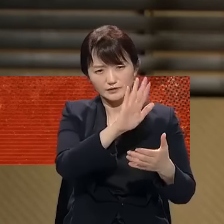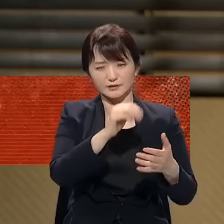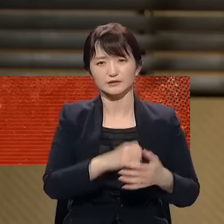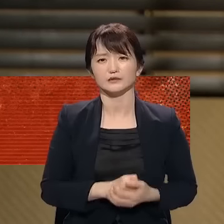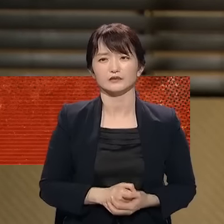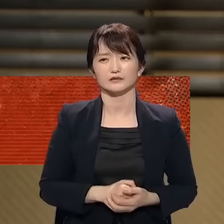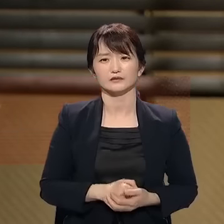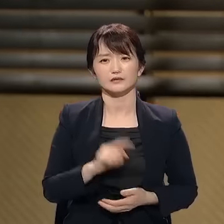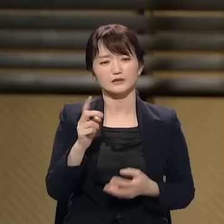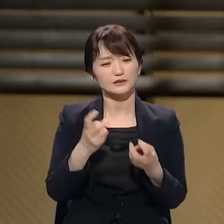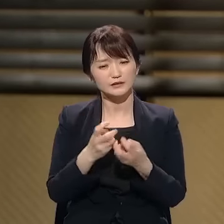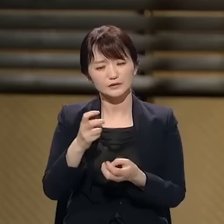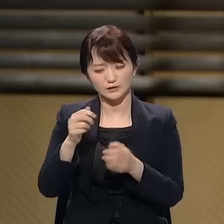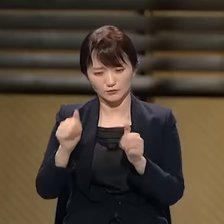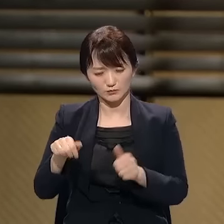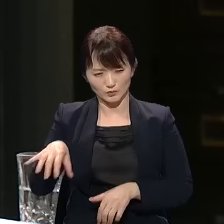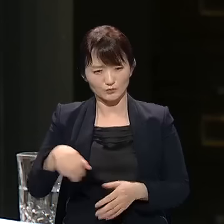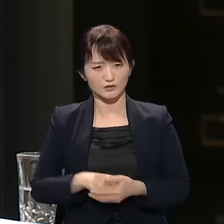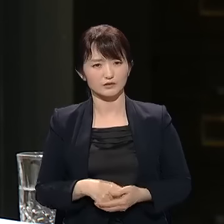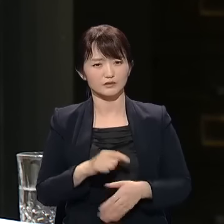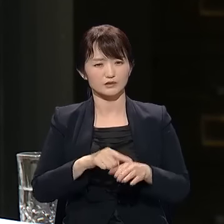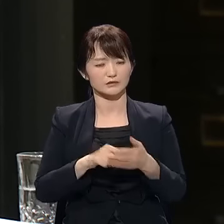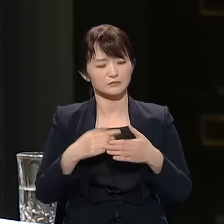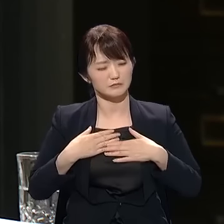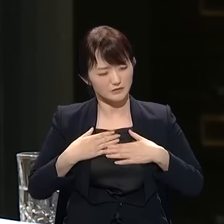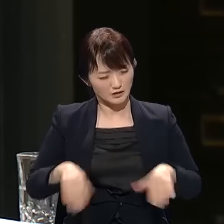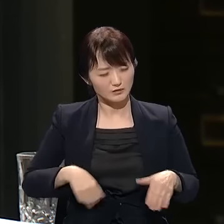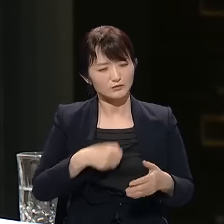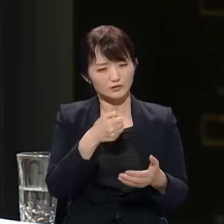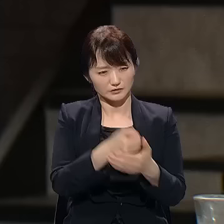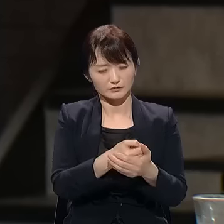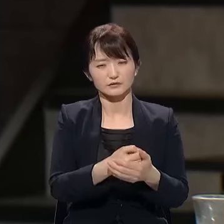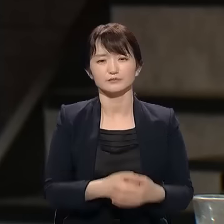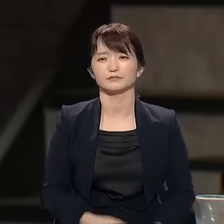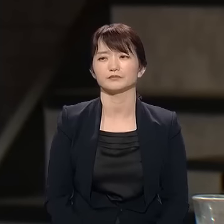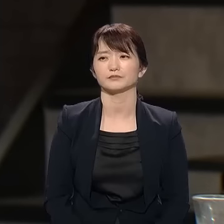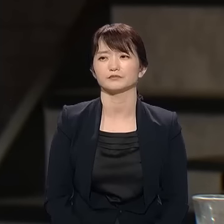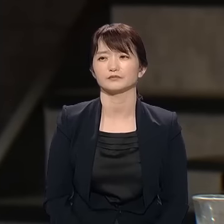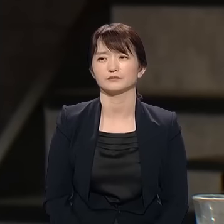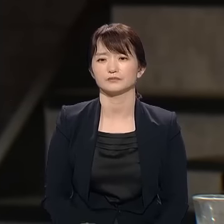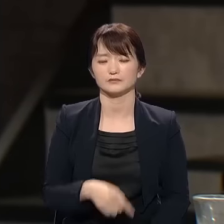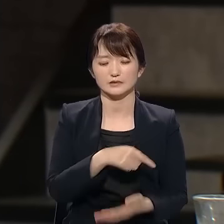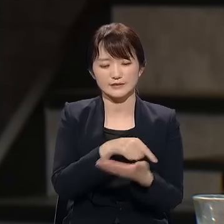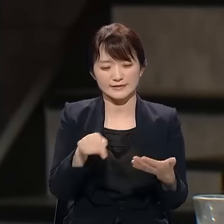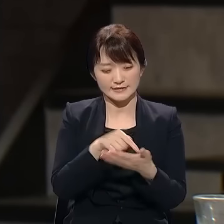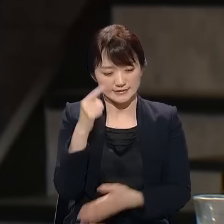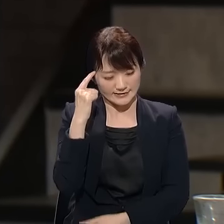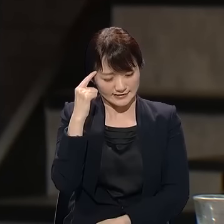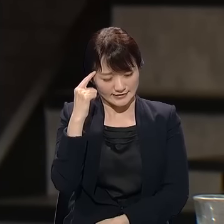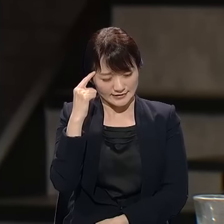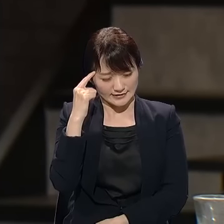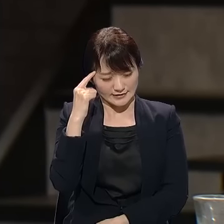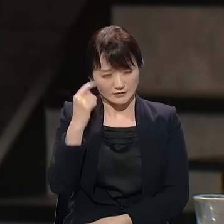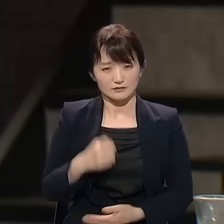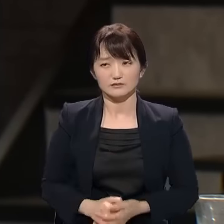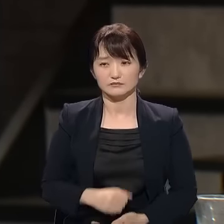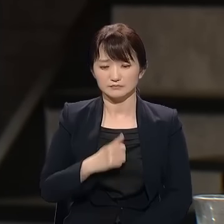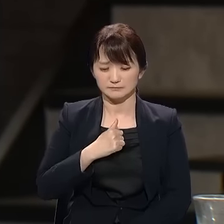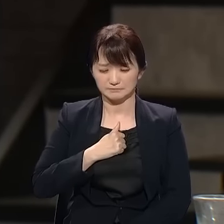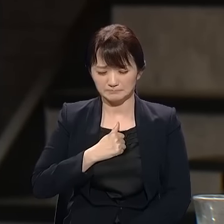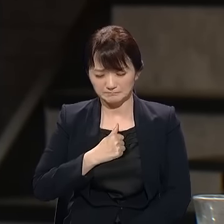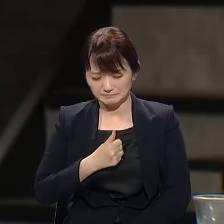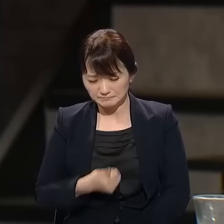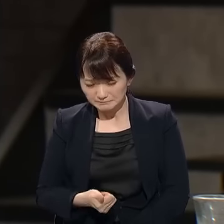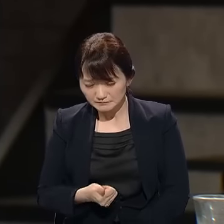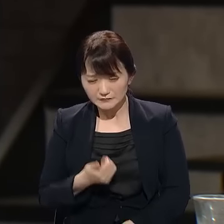미학이라 왔던 거죠 교수님이 좀 정리를 해 주시죠네이 피해 의식이라 그가 낮은 자존감 열등감 같은 경우는 다른 사람들의 인식을